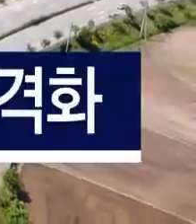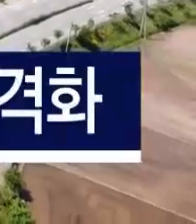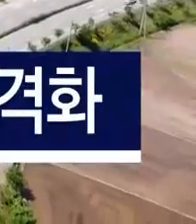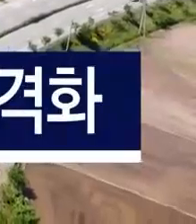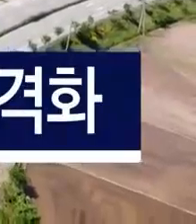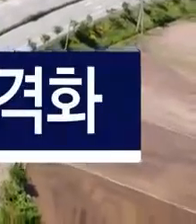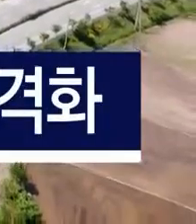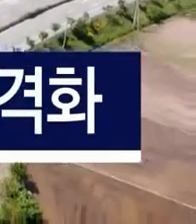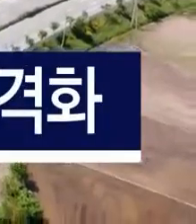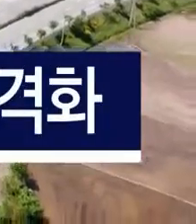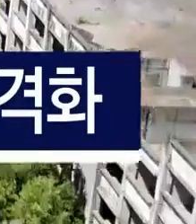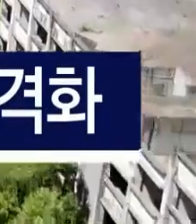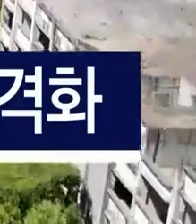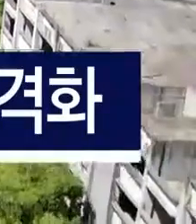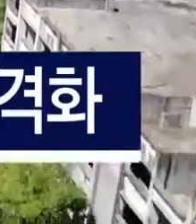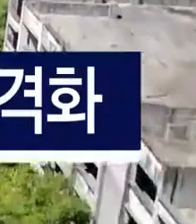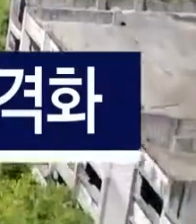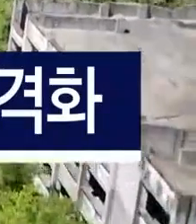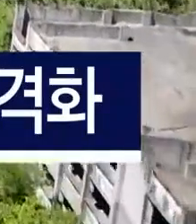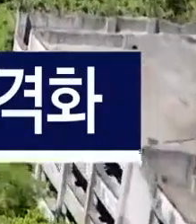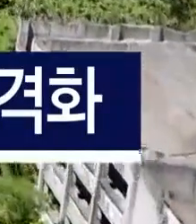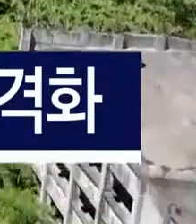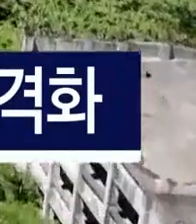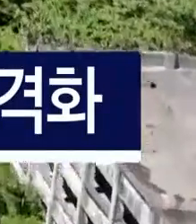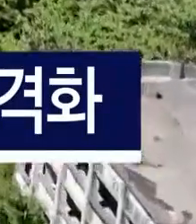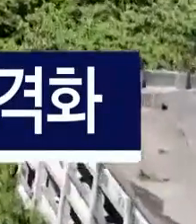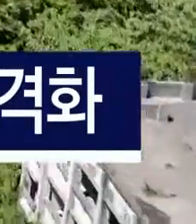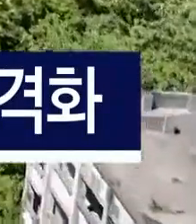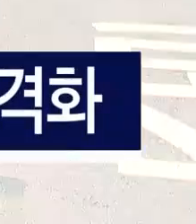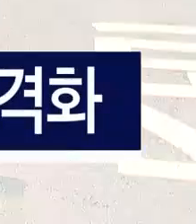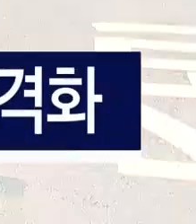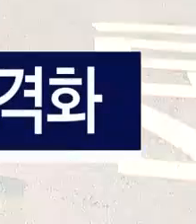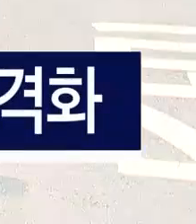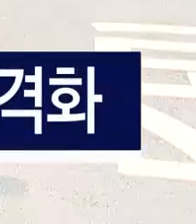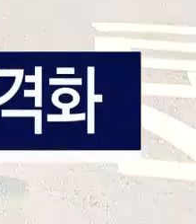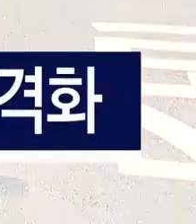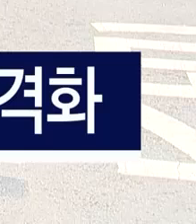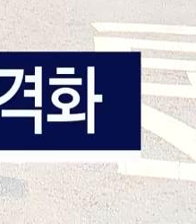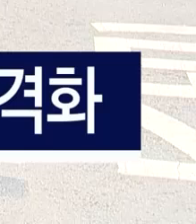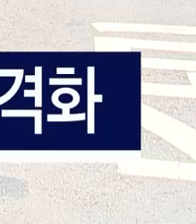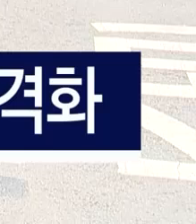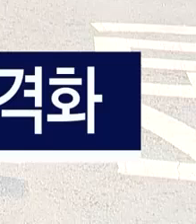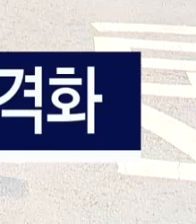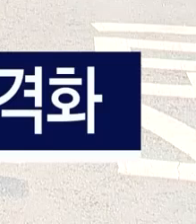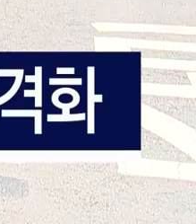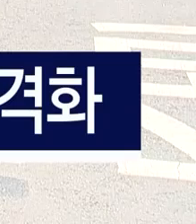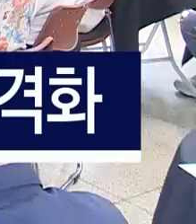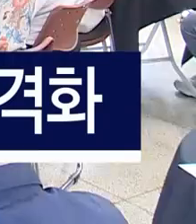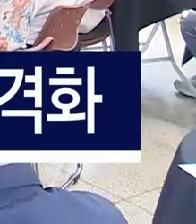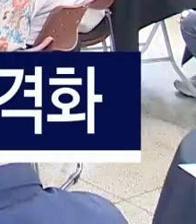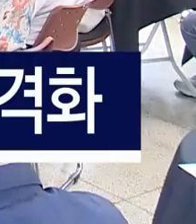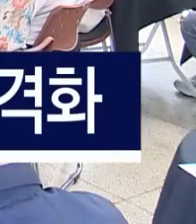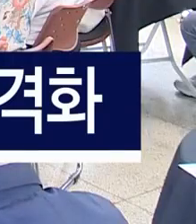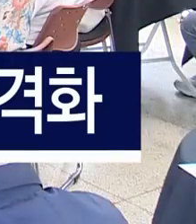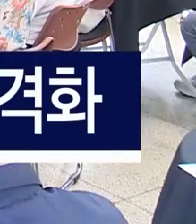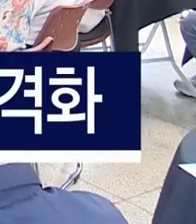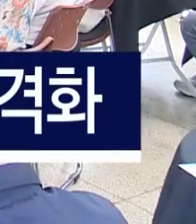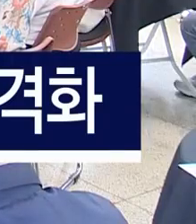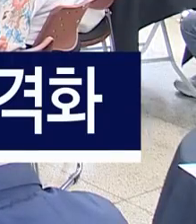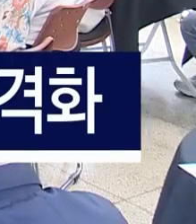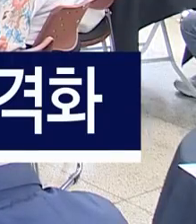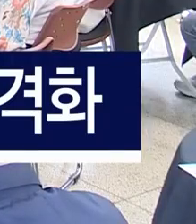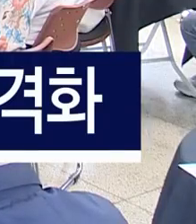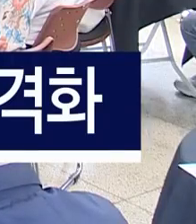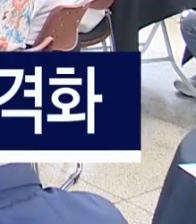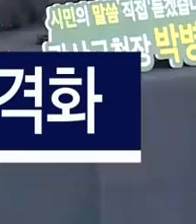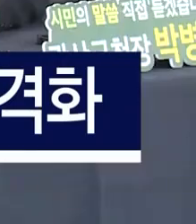광주광역시가 추진하는 소각장 건립을 두고 주민 간 갈등이 격화되고 있습니다. 지역 발전을 위해 유치하자는 주민과